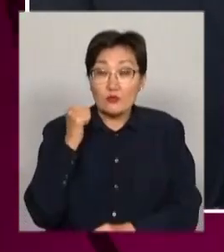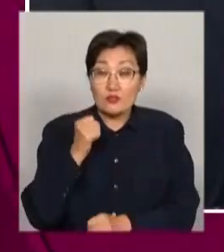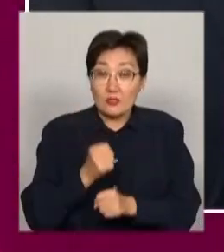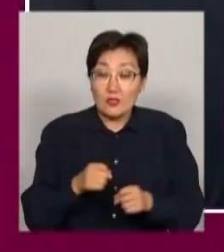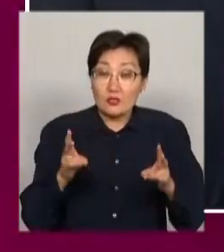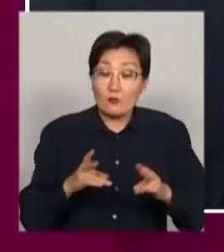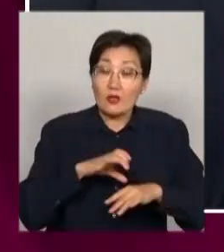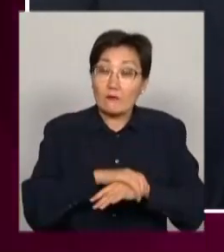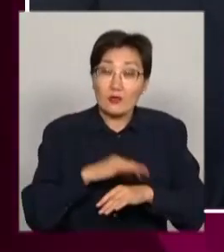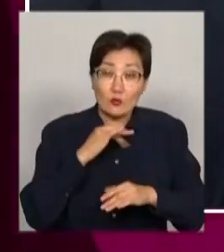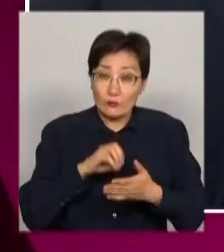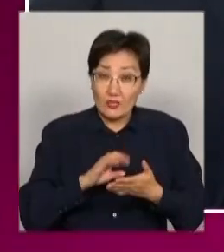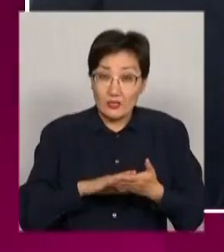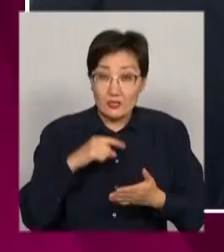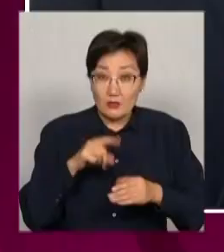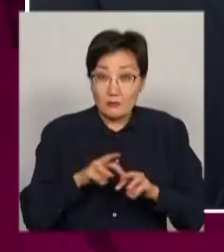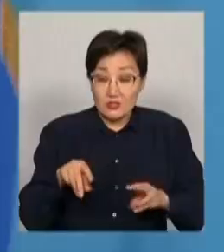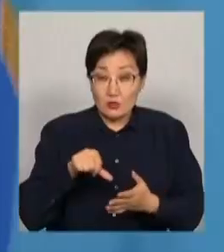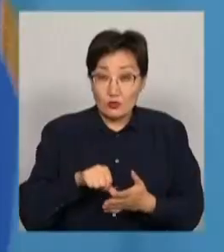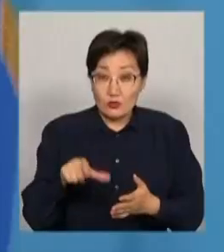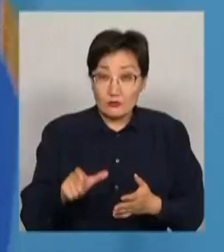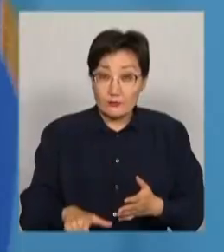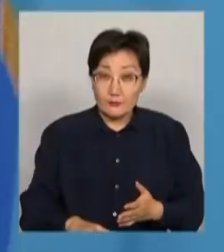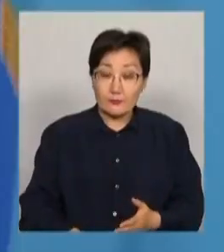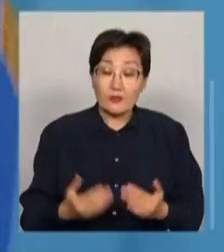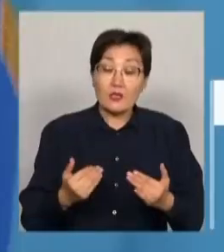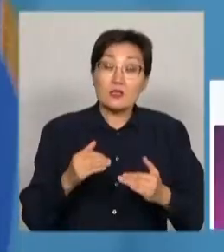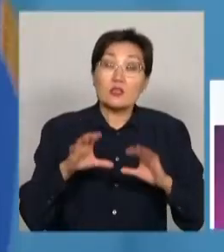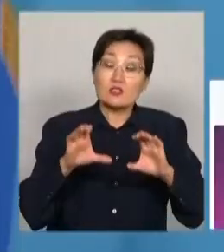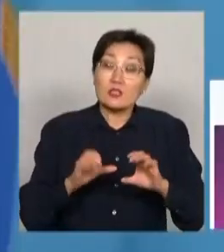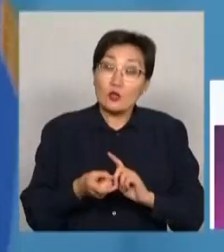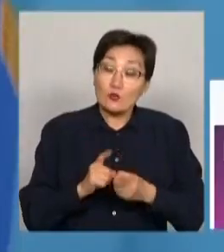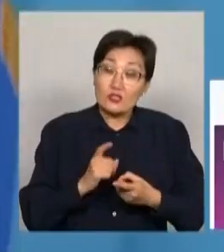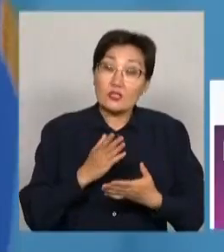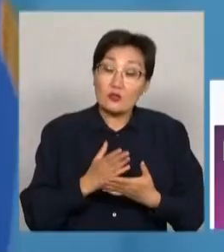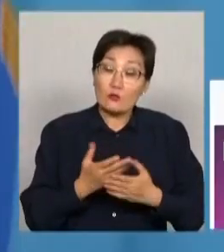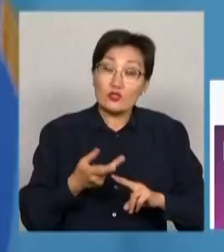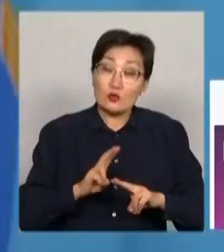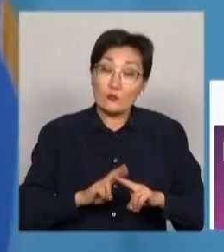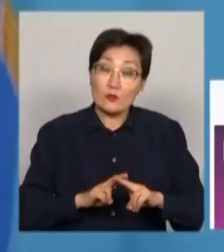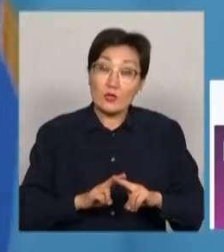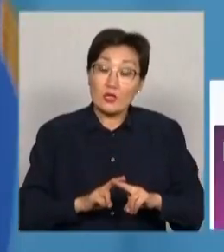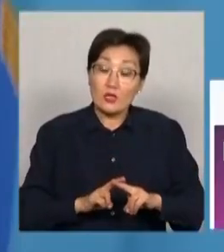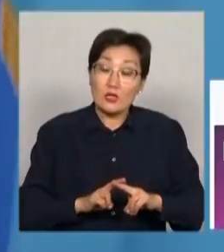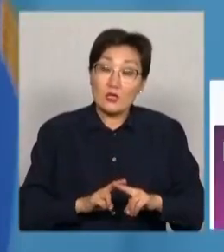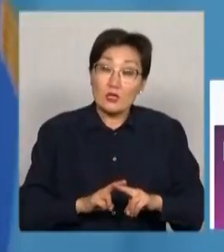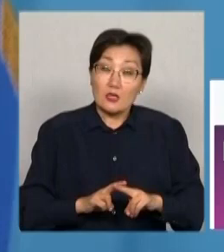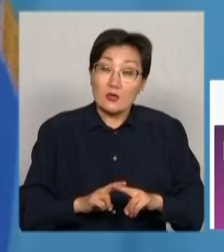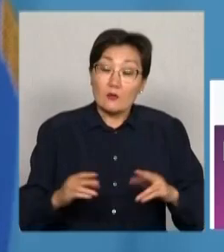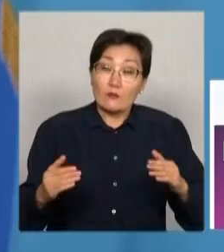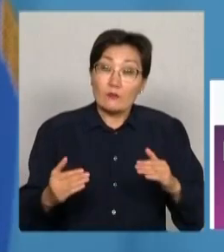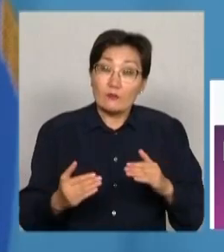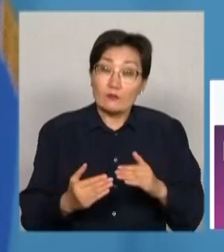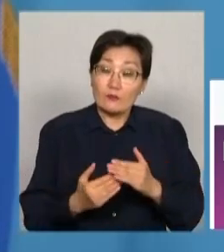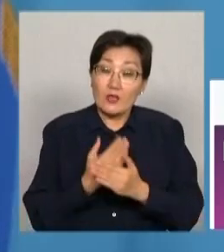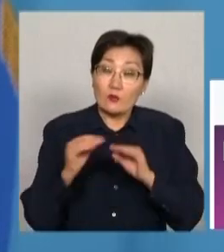оқыс оқиғалар тіркеледі дейді министрлік өкілі. Заңға өзгеріс жасап отыр. Енді сол план техника перевооружениені